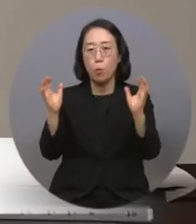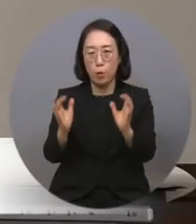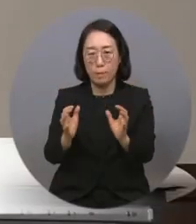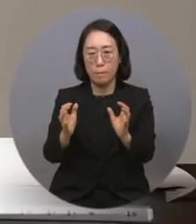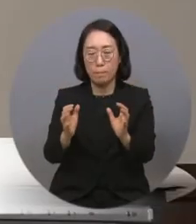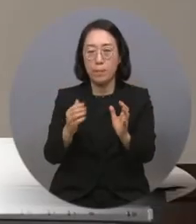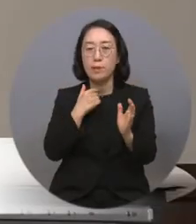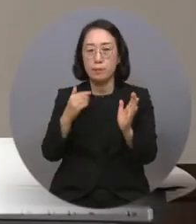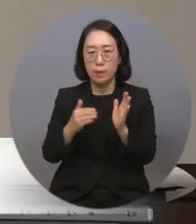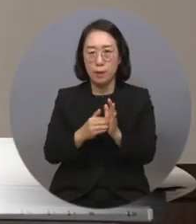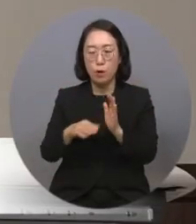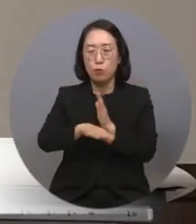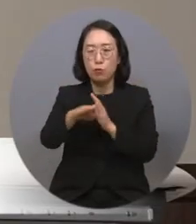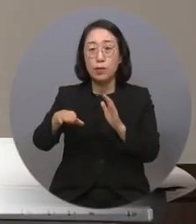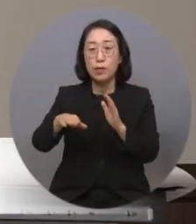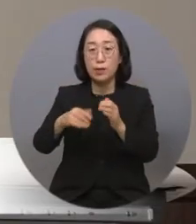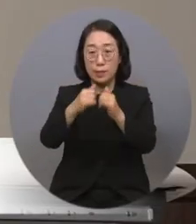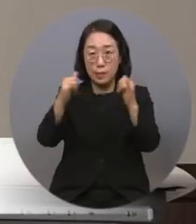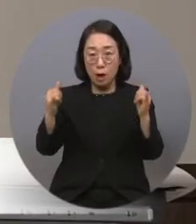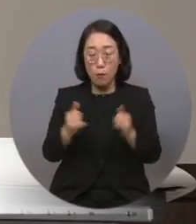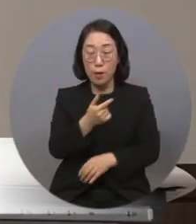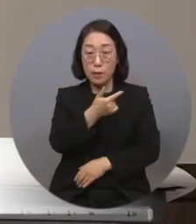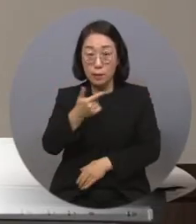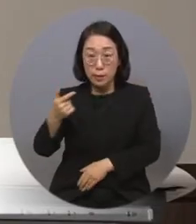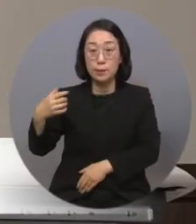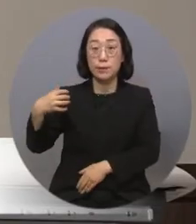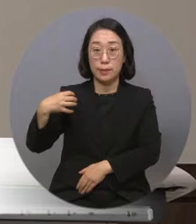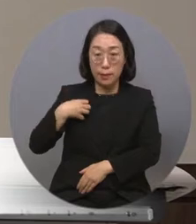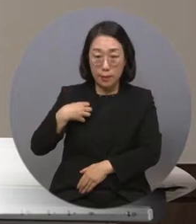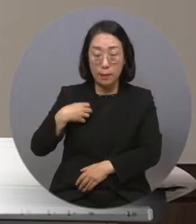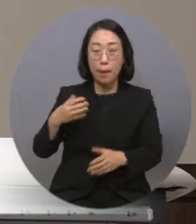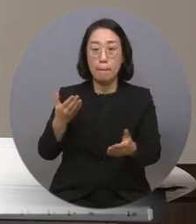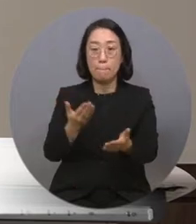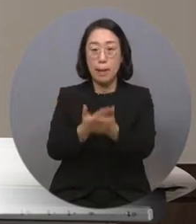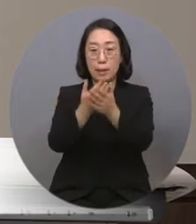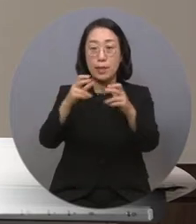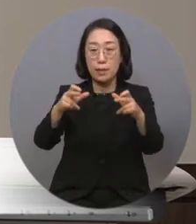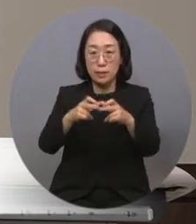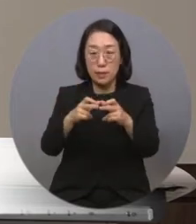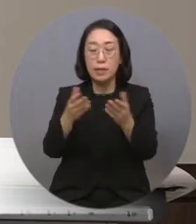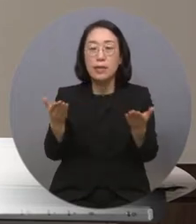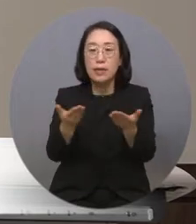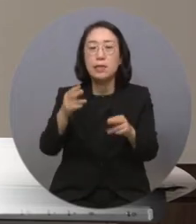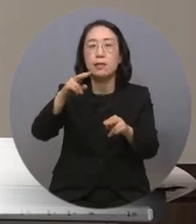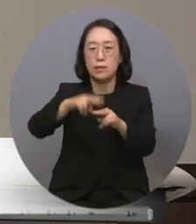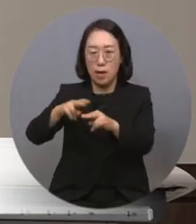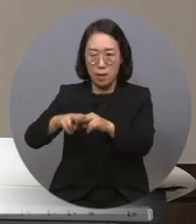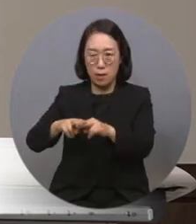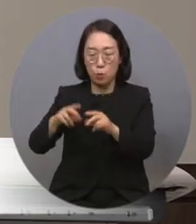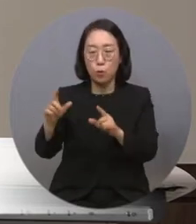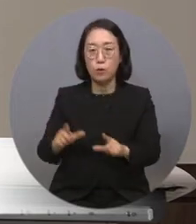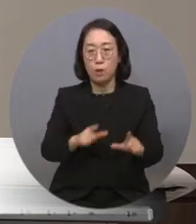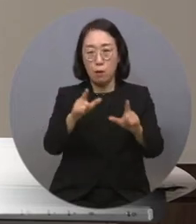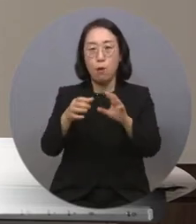안고 가야 될 정말 큰 부분들이 발달장애인의 어떤 직업 그리고